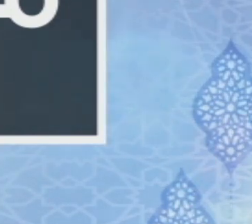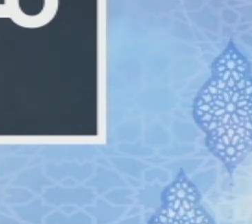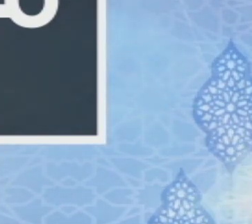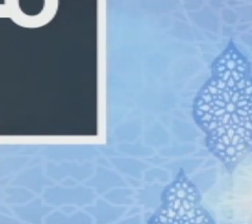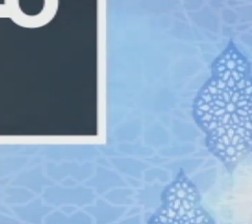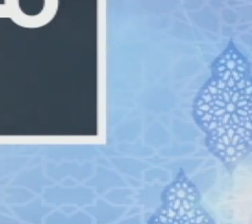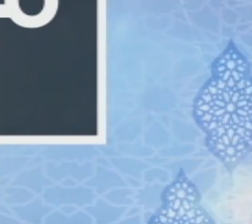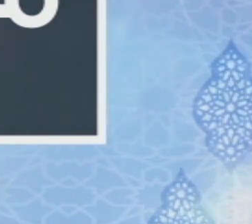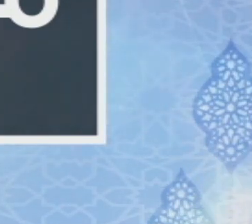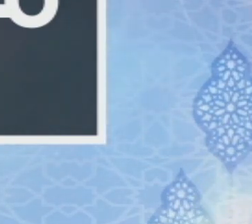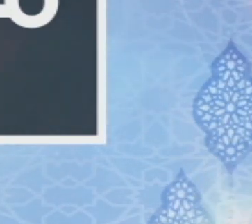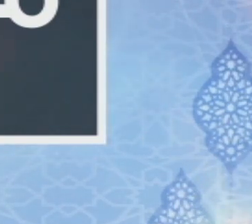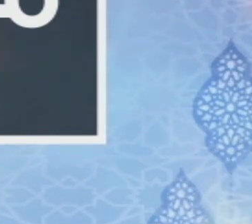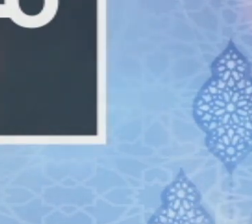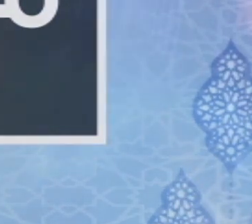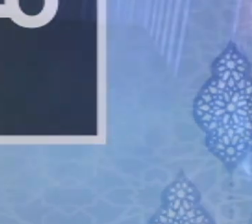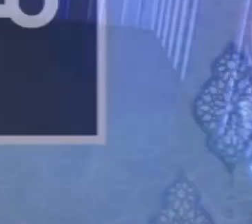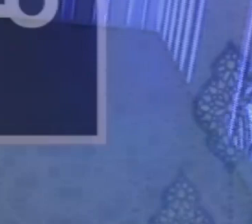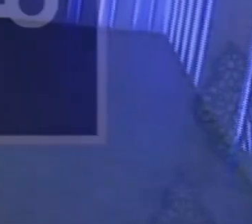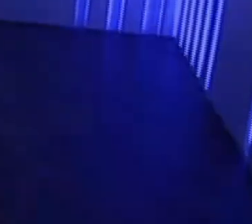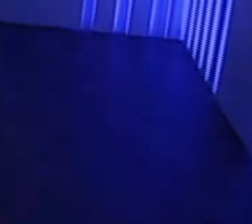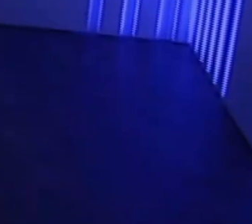مدارك الظلماء